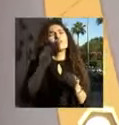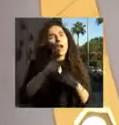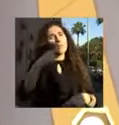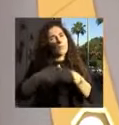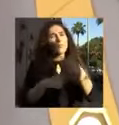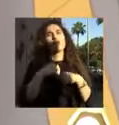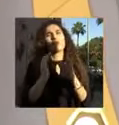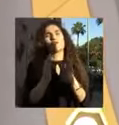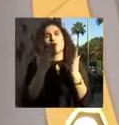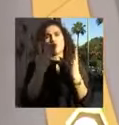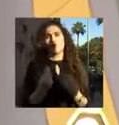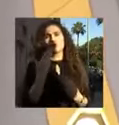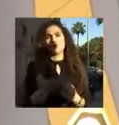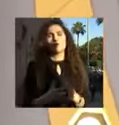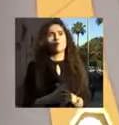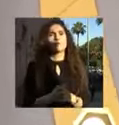devam ediyoruz.